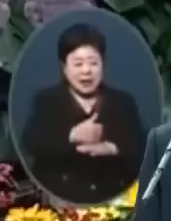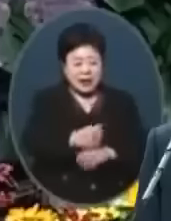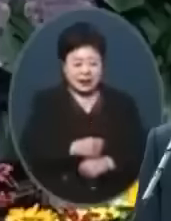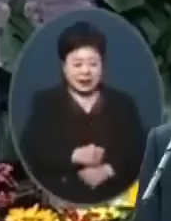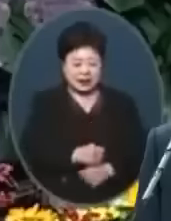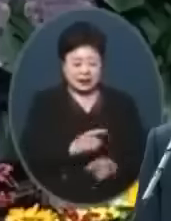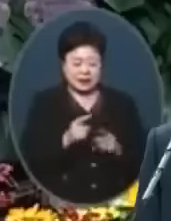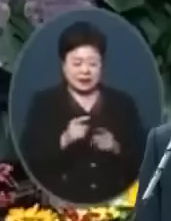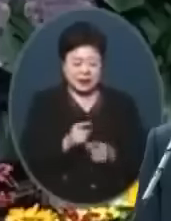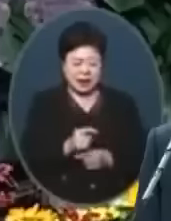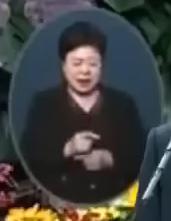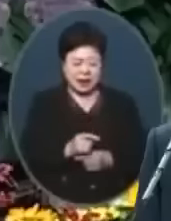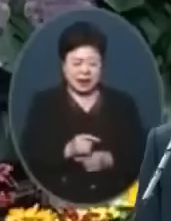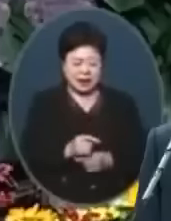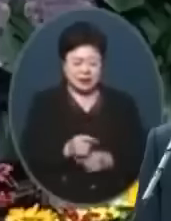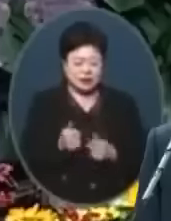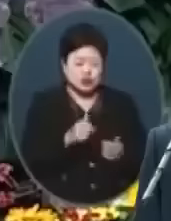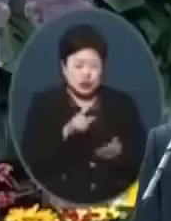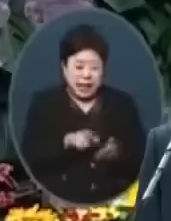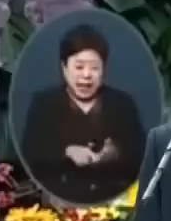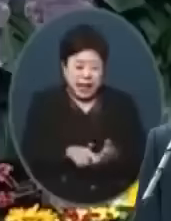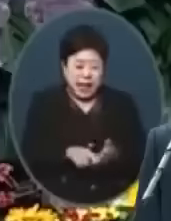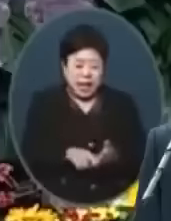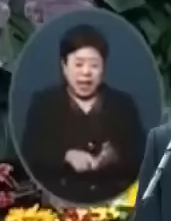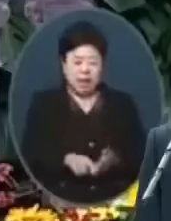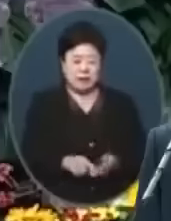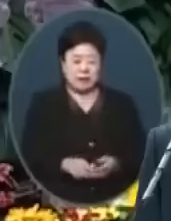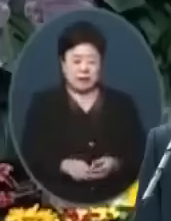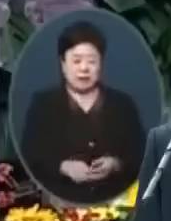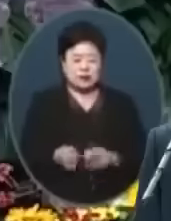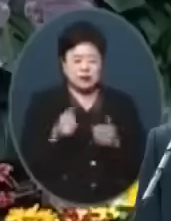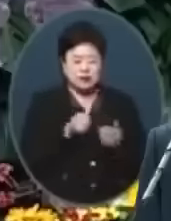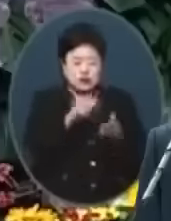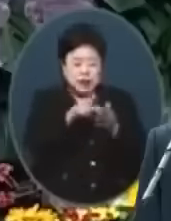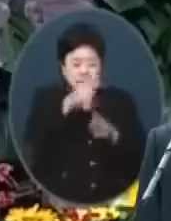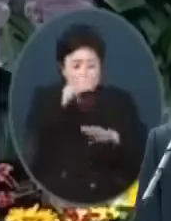대한 이야기도 들어본 적이 없습니다. 죽어가는 사람은